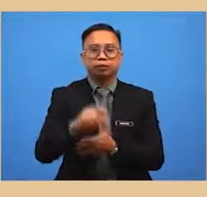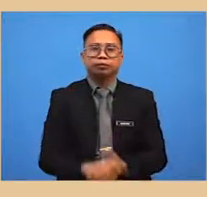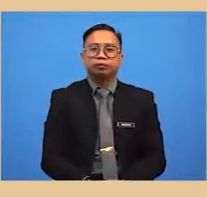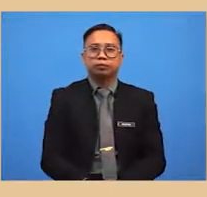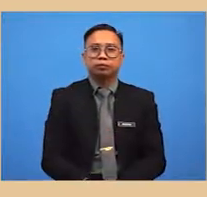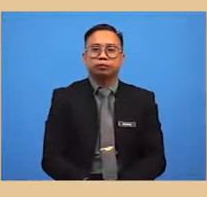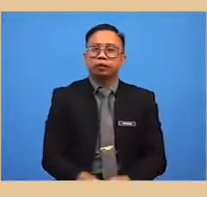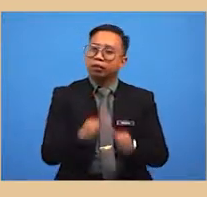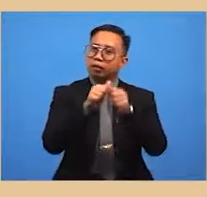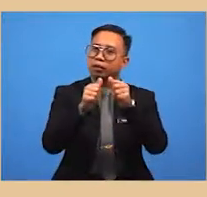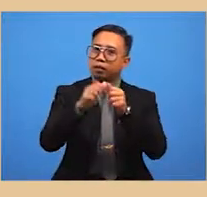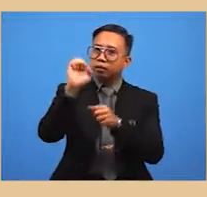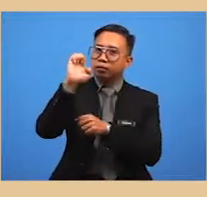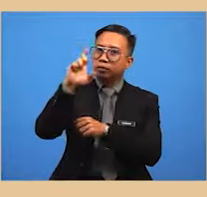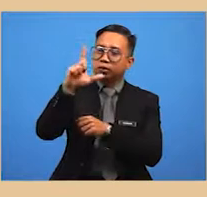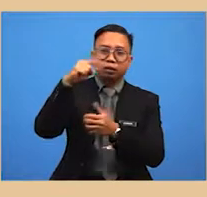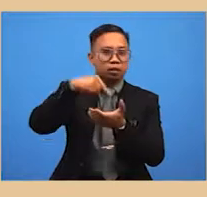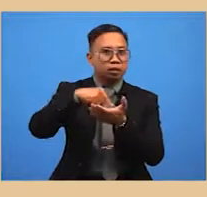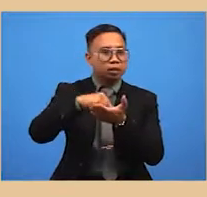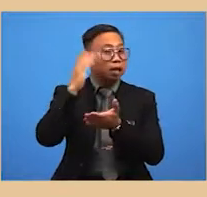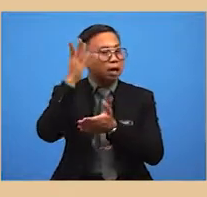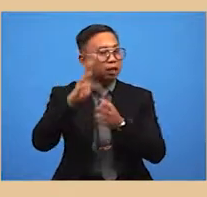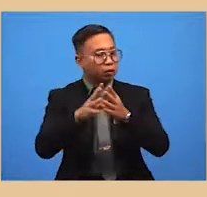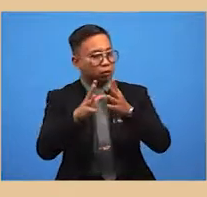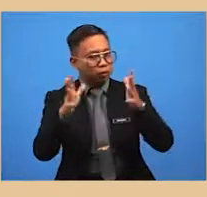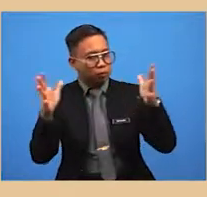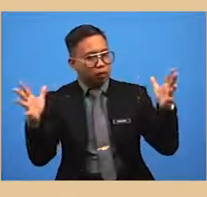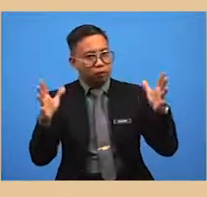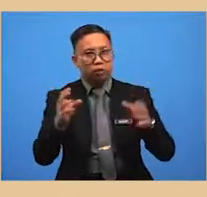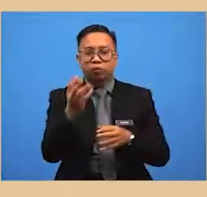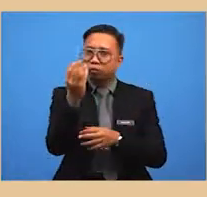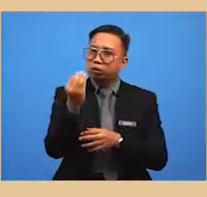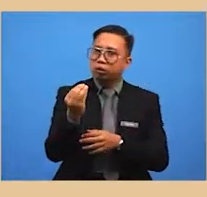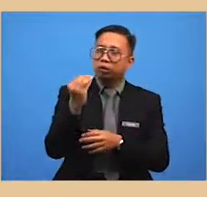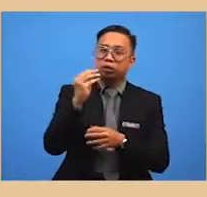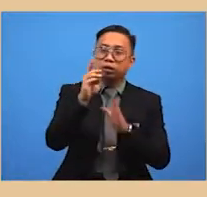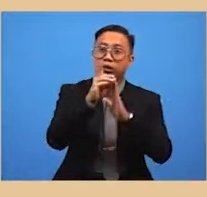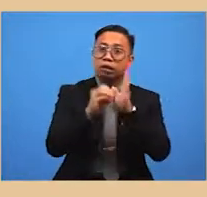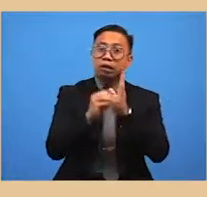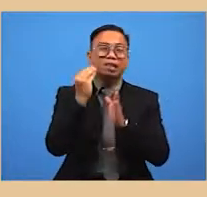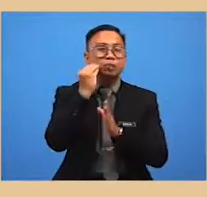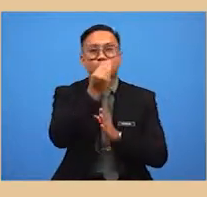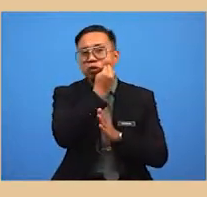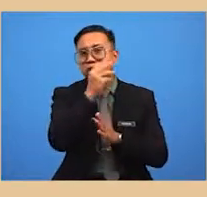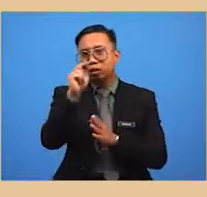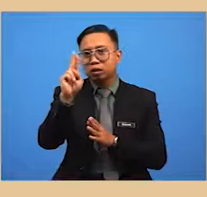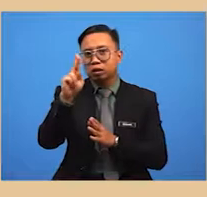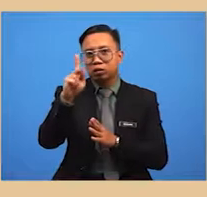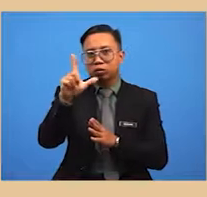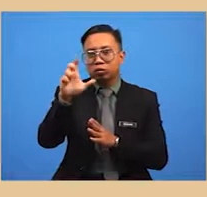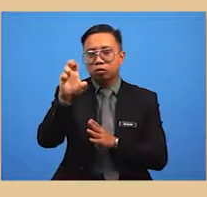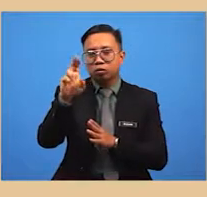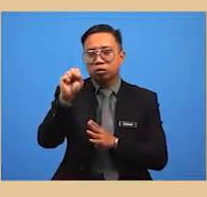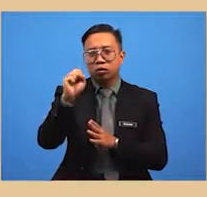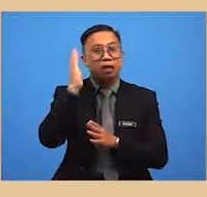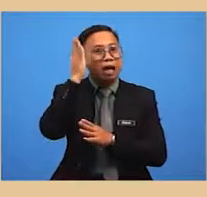ini akan berkembang menjadi butil de bunga. Nukleus dalam butil de bunga